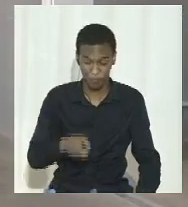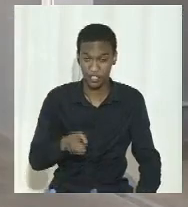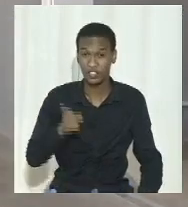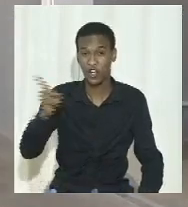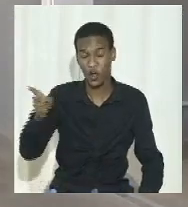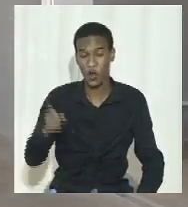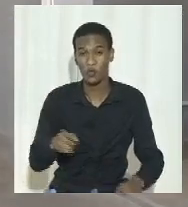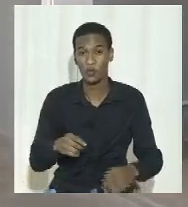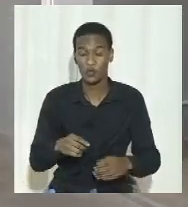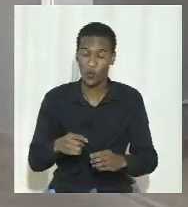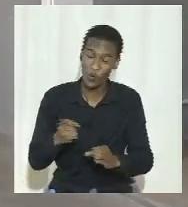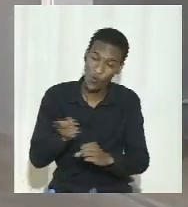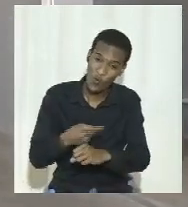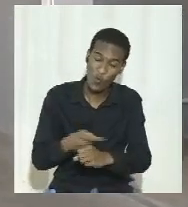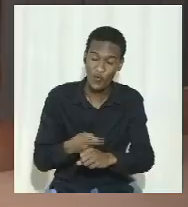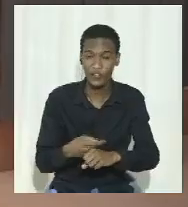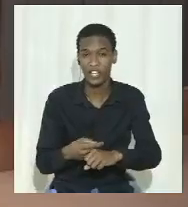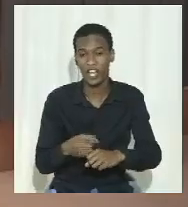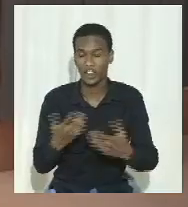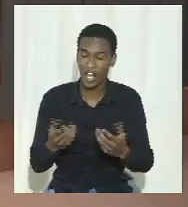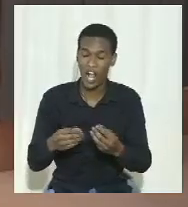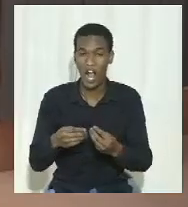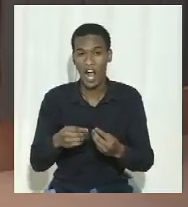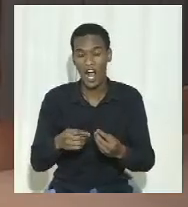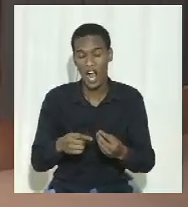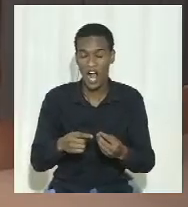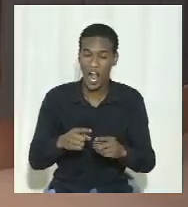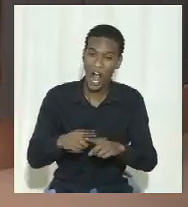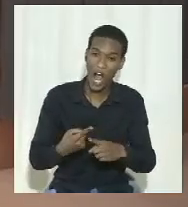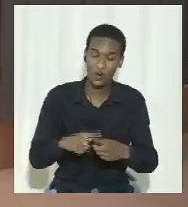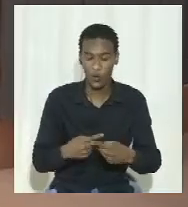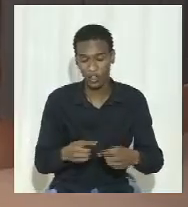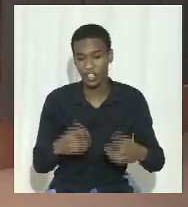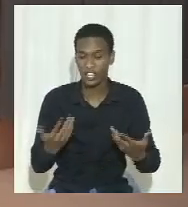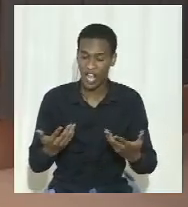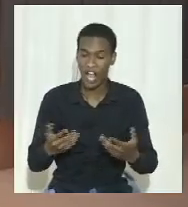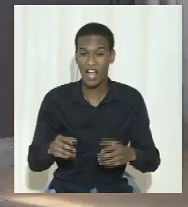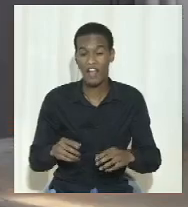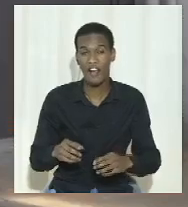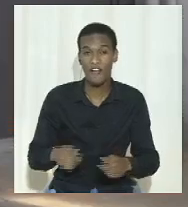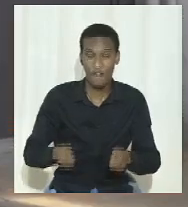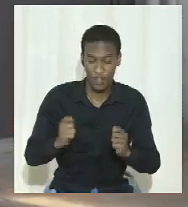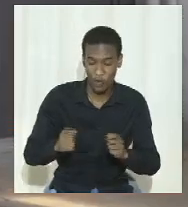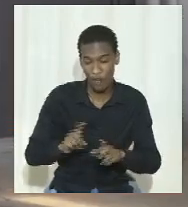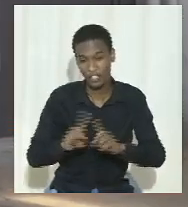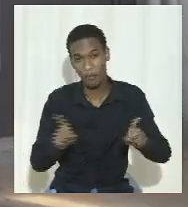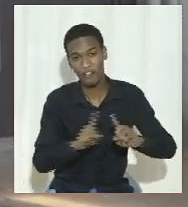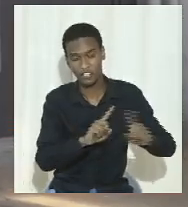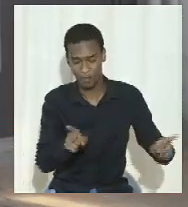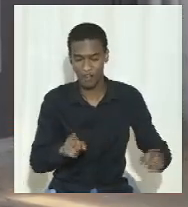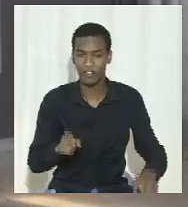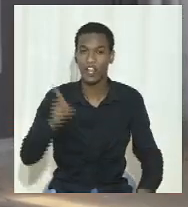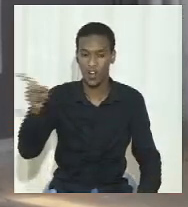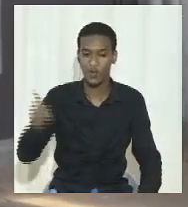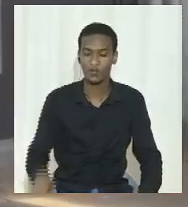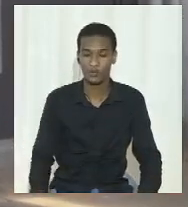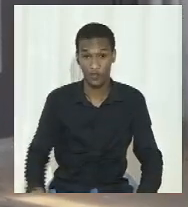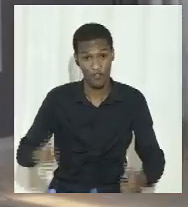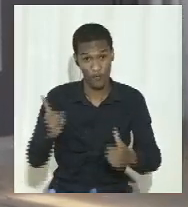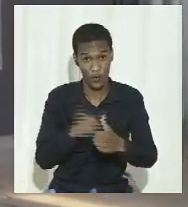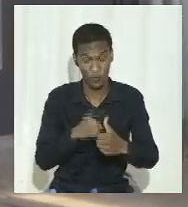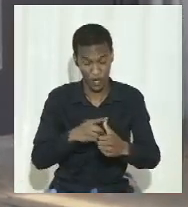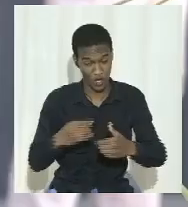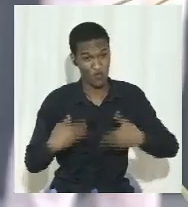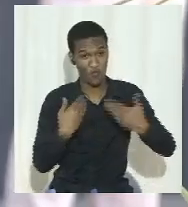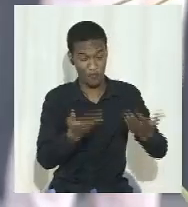madinika, ny mpivarotra ny kojakoja ilaina amin'ny fiainana andavanandro sy ny maro hafa. Mizara roa ny fitantanana ny fotodrafitrasa, ny voalohany dia natolotra ho an'ny